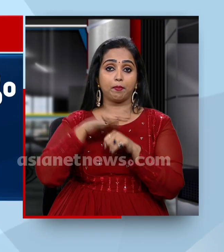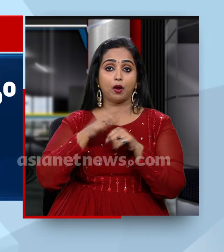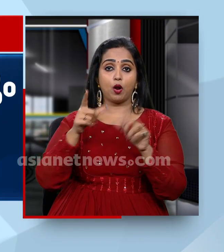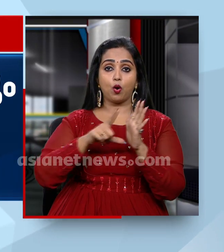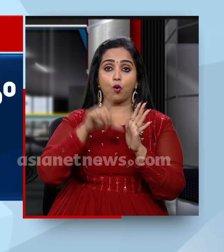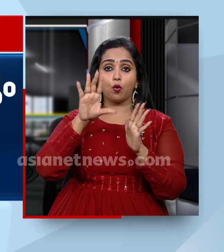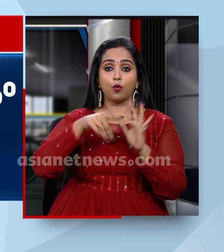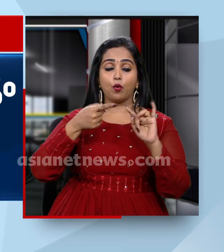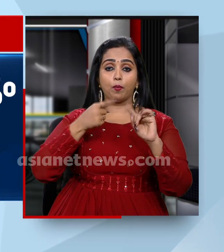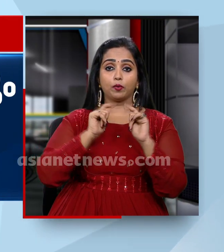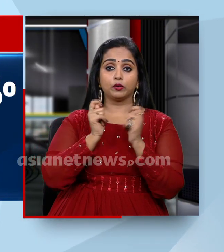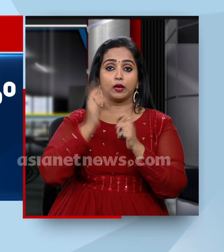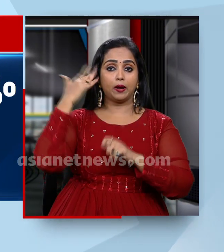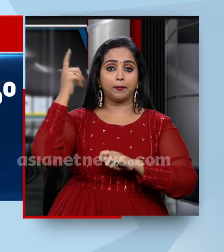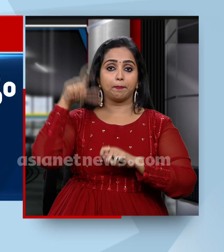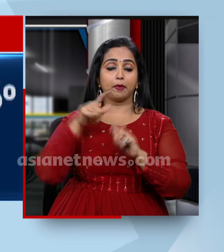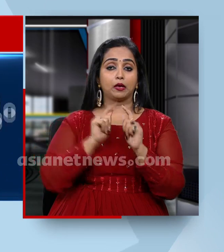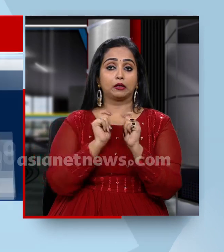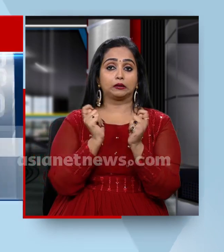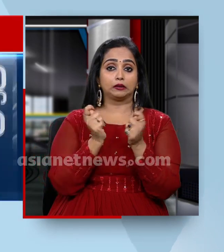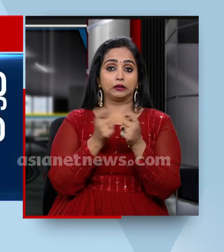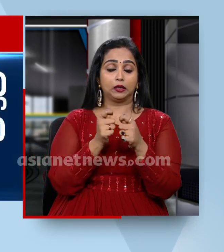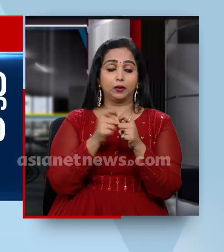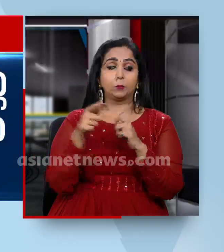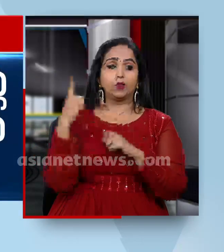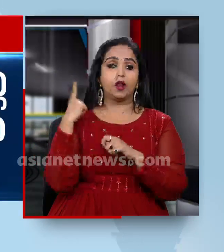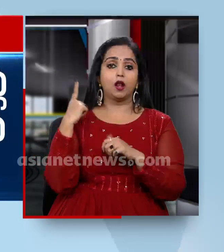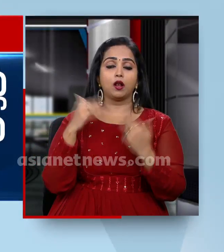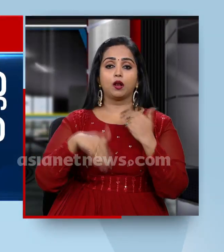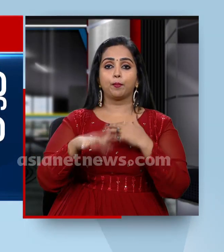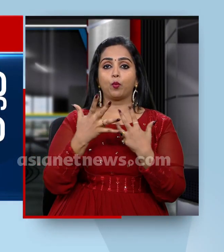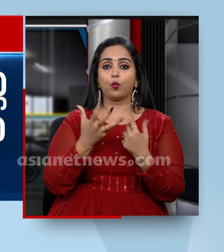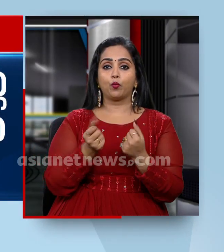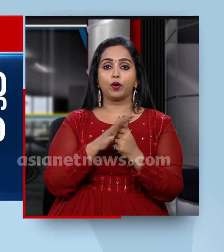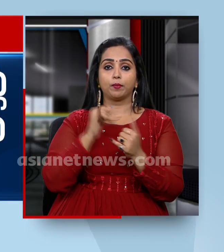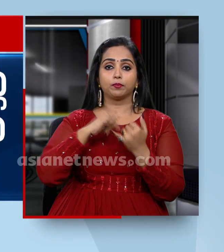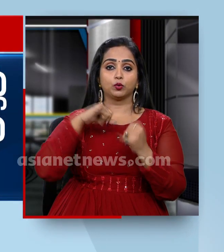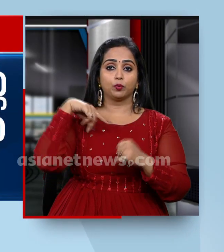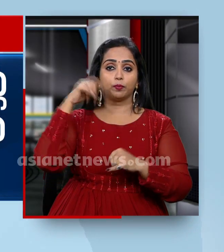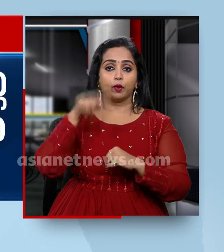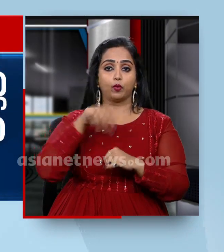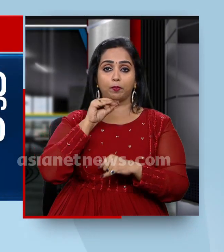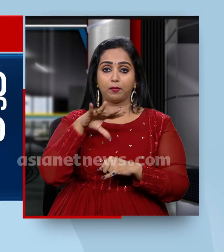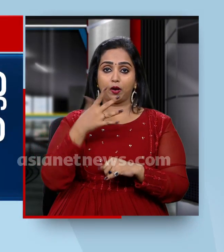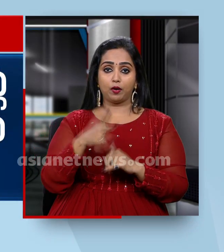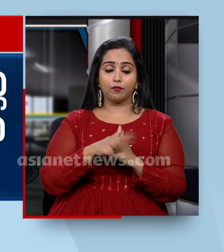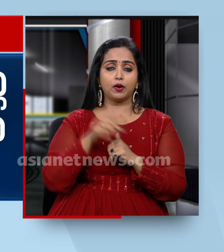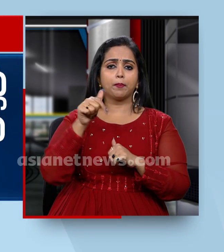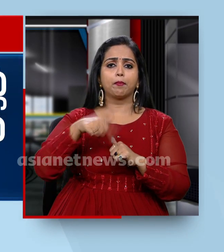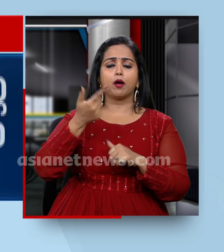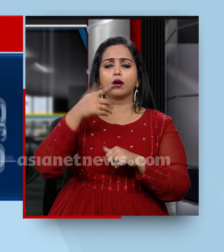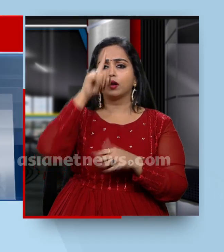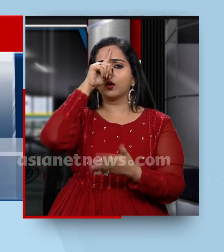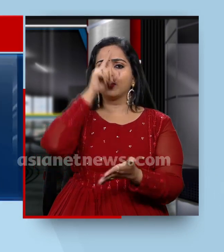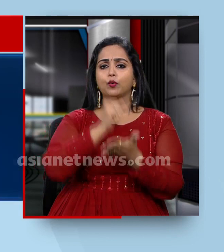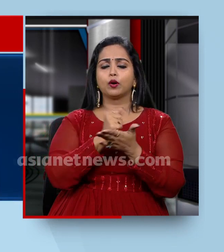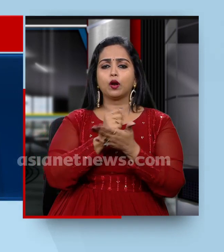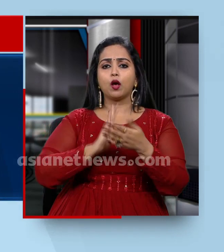ചേർന്ന ഒരു സമിതിയായിരിക്കണം ഇതിന് നേതൃത്വം നൽകേണ്ടതെന്നും സുപ്രീം കോടതി നിർദ്ദേശം നൽകിയിരുന്നു. എന്നാൽ ഈ വിധി മറികടക്കാനാണ്